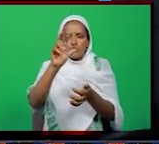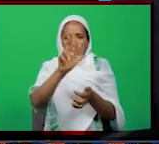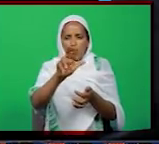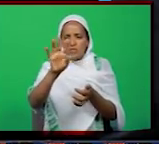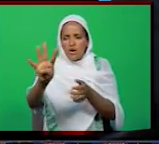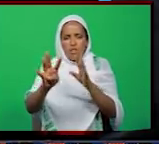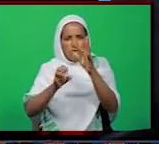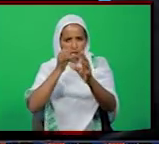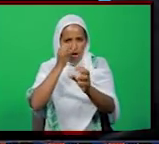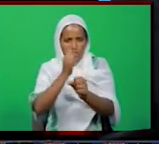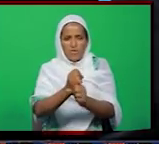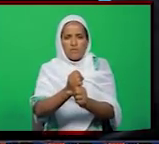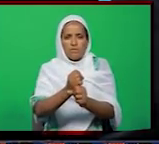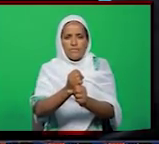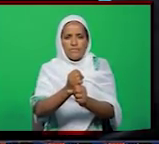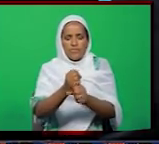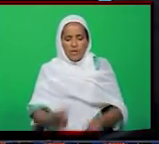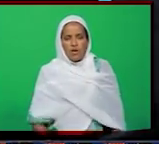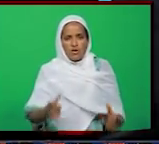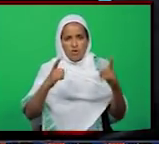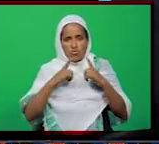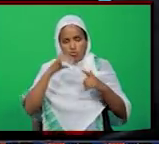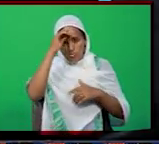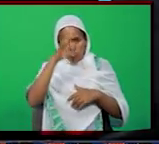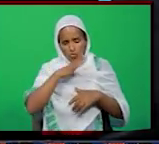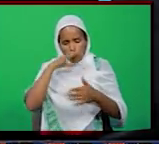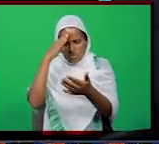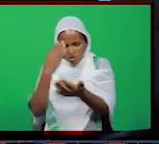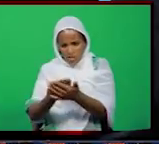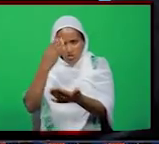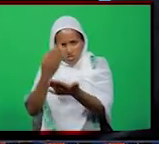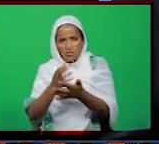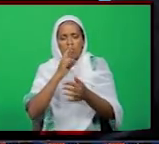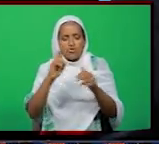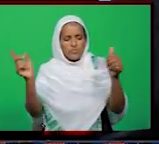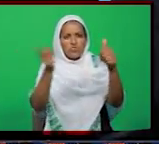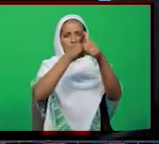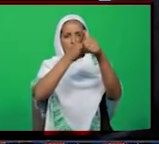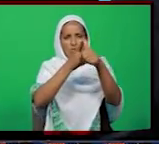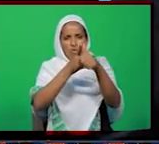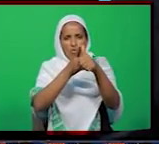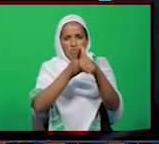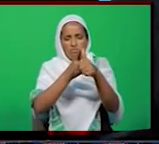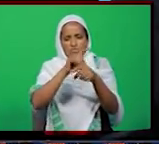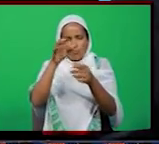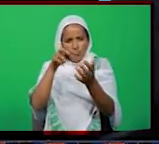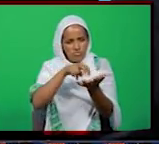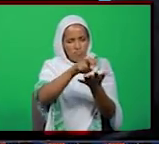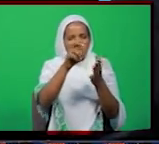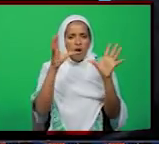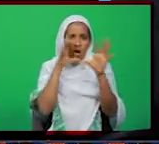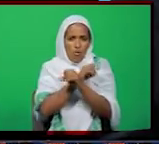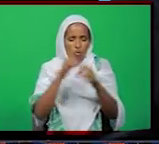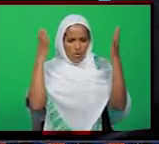334 ዓመት የኖሩ ሰዎች የልጅ ልጆች ናቸው። የመጀመሪያዎቹ ፈላሳያን አልቀዋል በምድረ